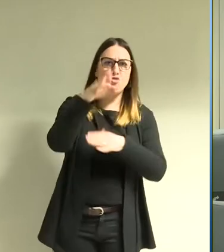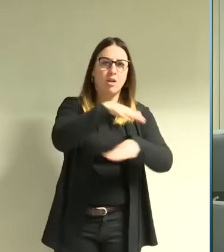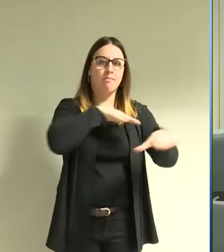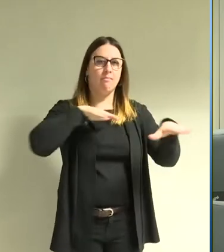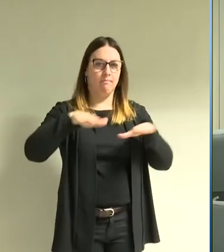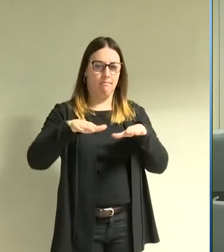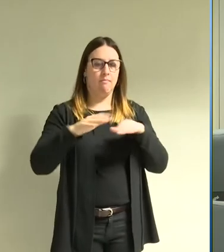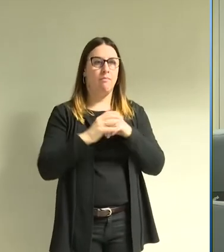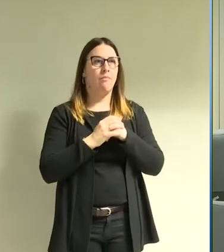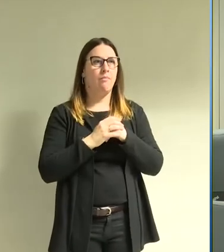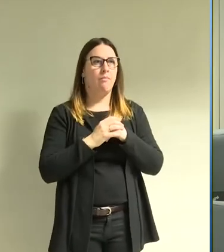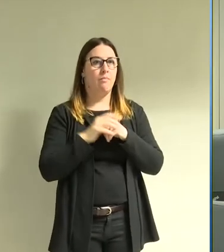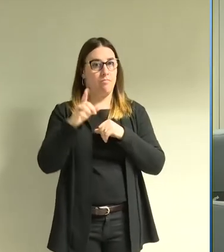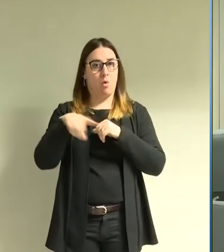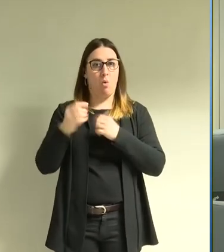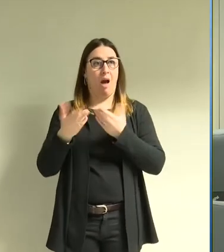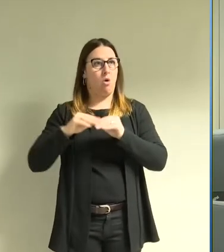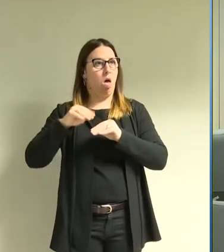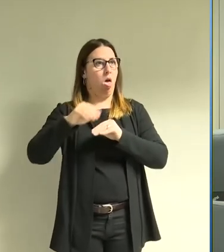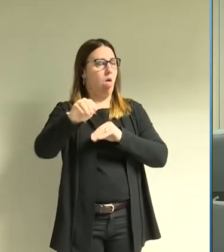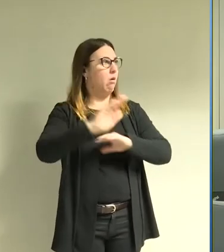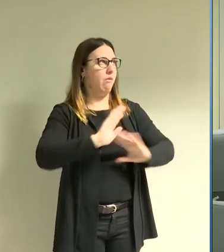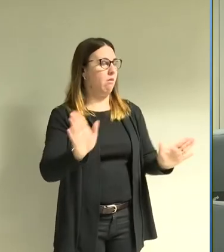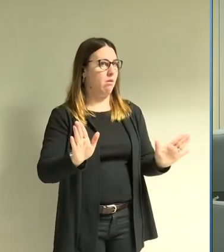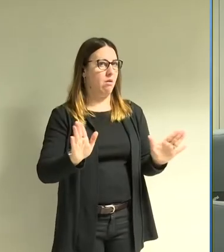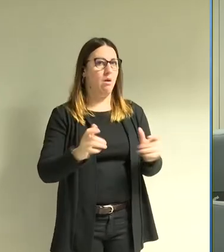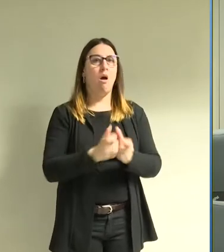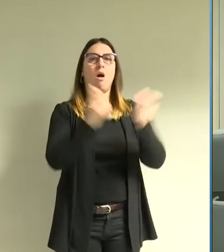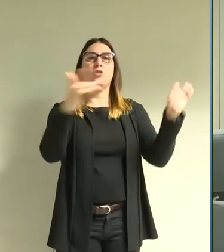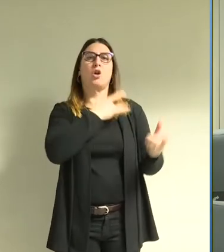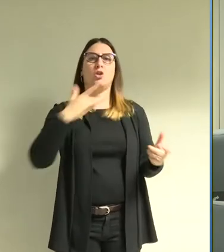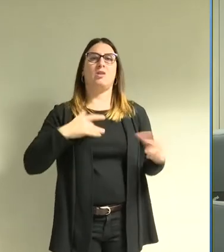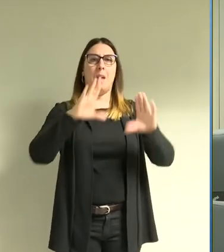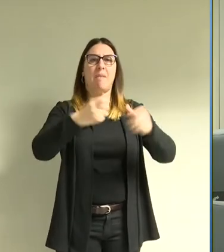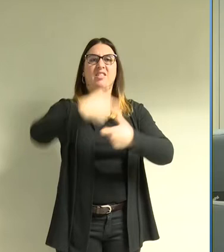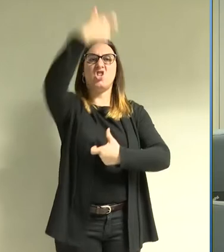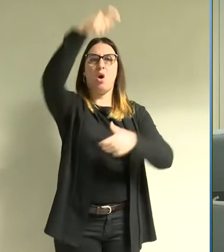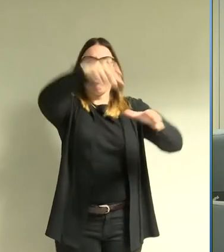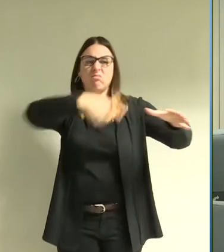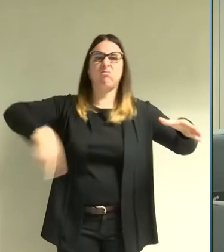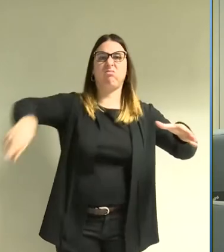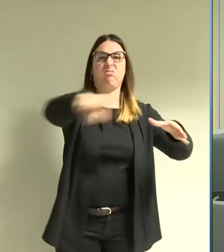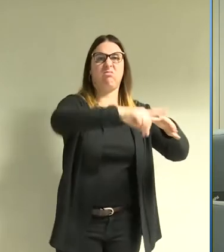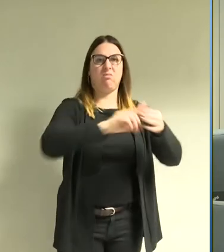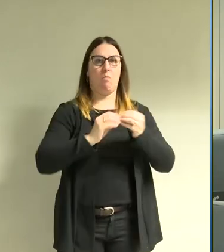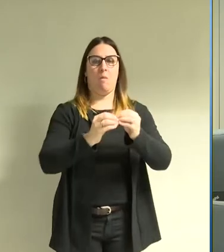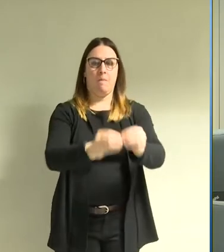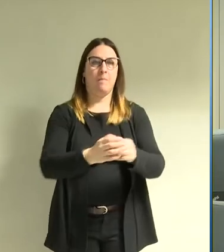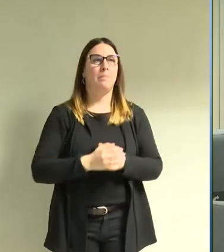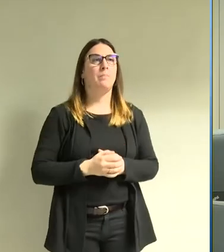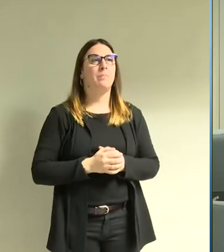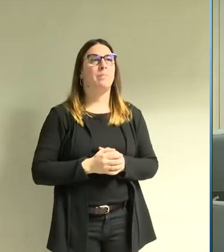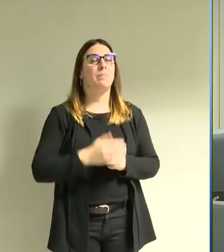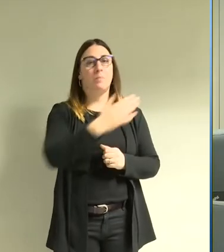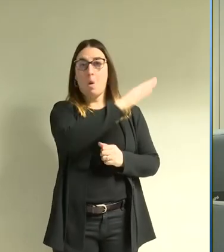qui ne peuvent plus attendre et notamment donc le centre de santé de la place des géants il y à bien aussi d'autres réalisations